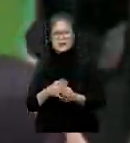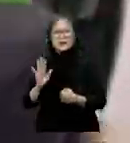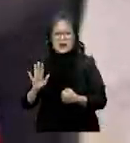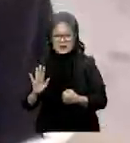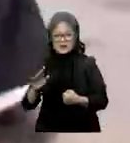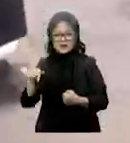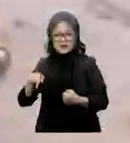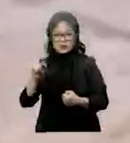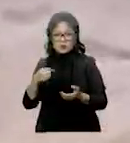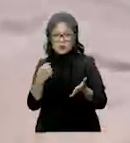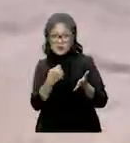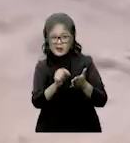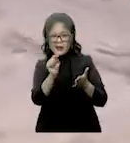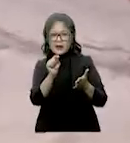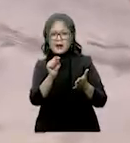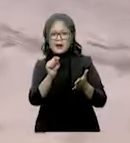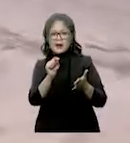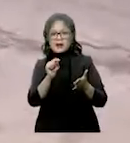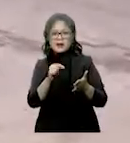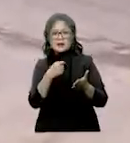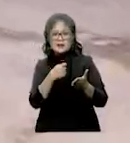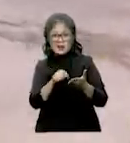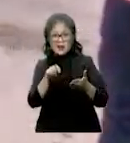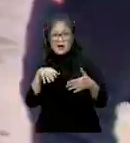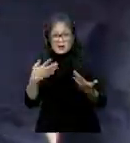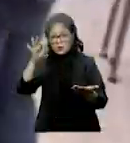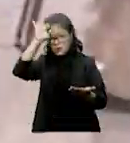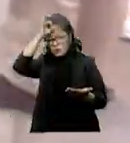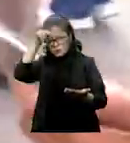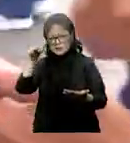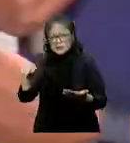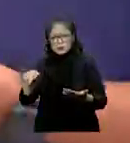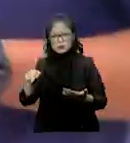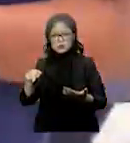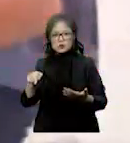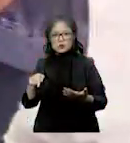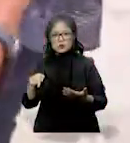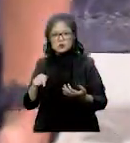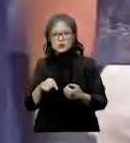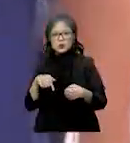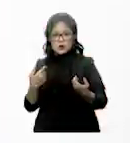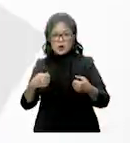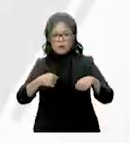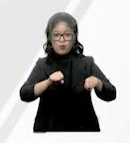sanksi tilang yang akan dilakukan oleh Dirlantas Polda Metro Jaya. Untuk sepeda motor